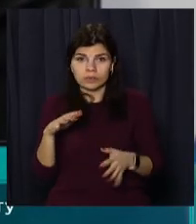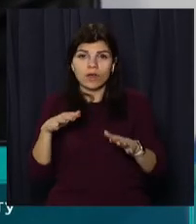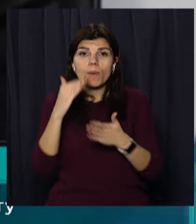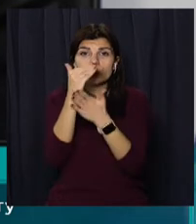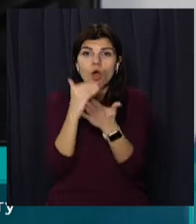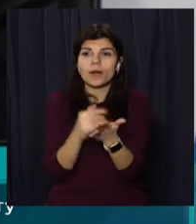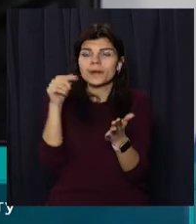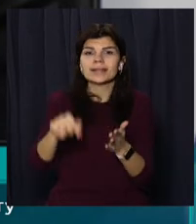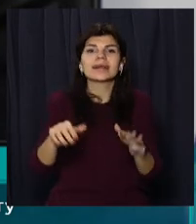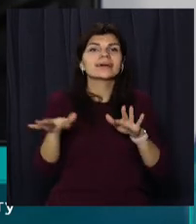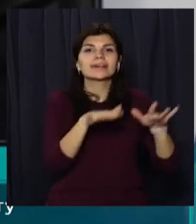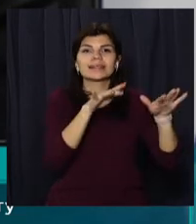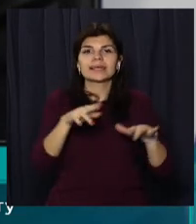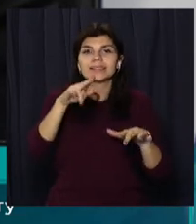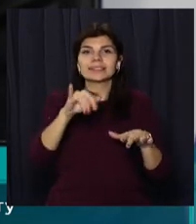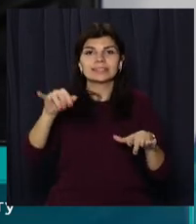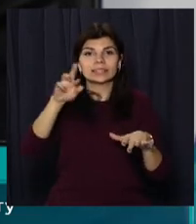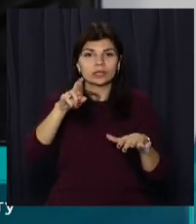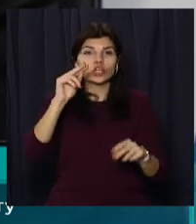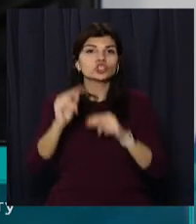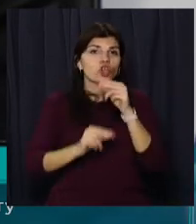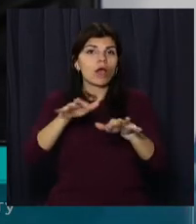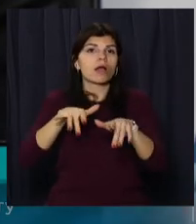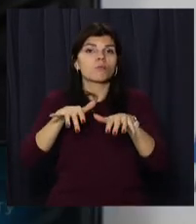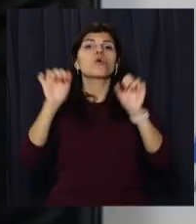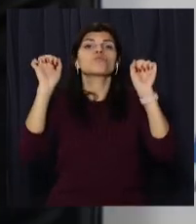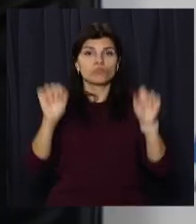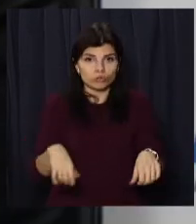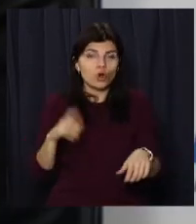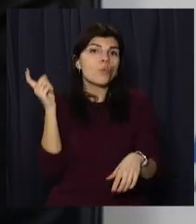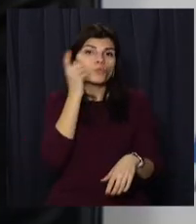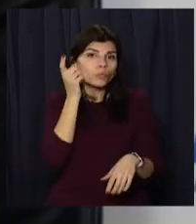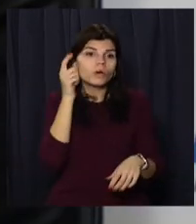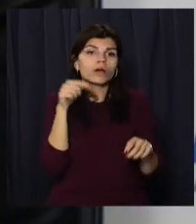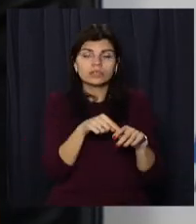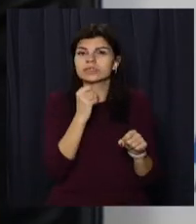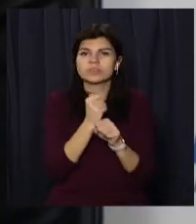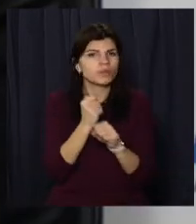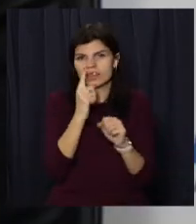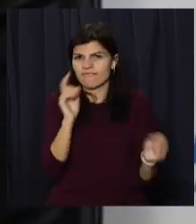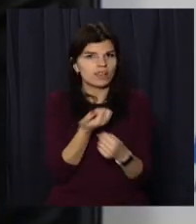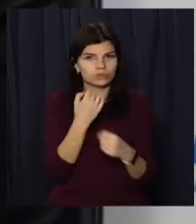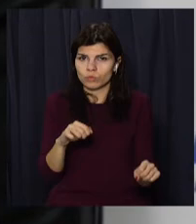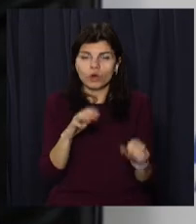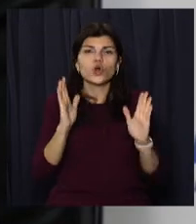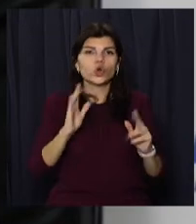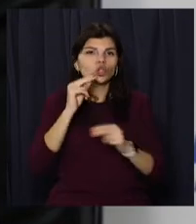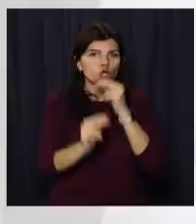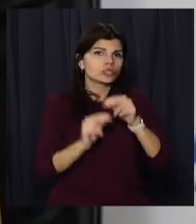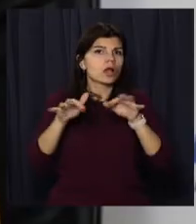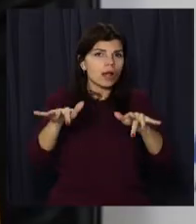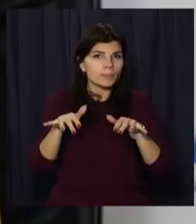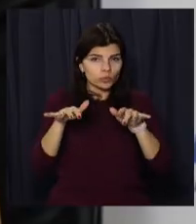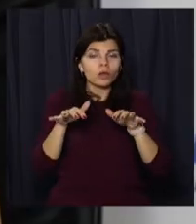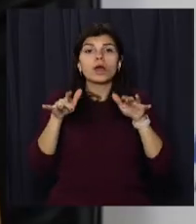«Дія» можливо через комп'ютер, тобто в мобільному додатку зробити це неможливо, тільки через комп'ютер.